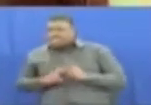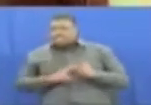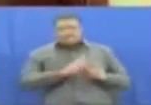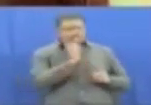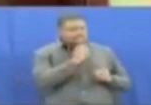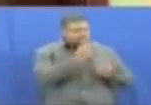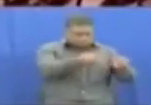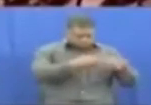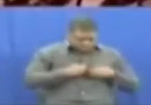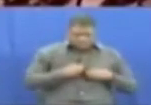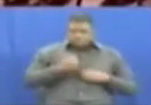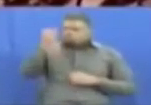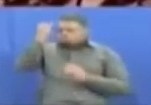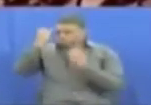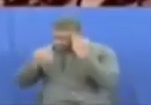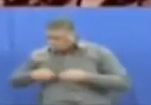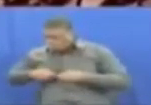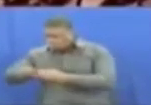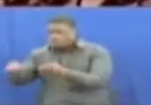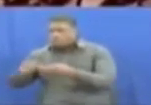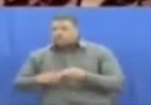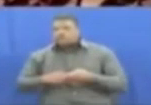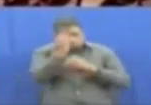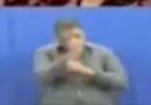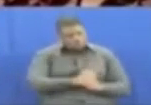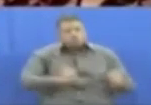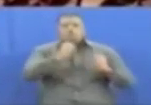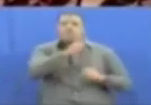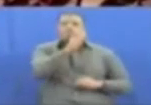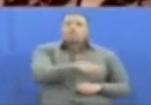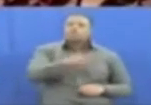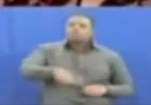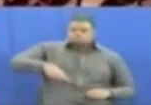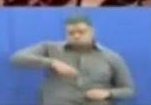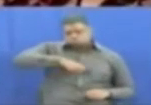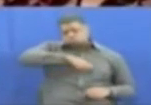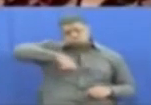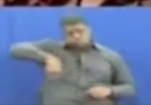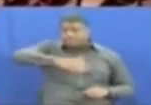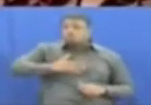tuweze kuokoa wananchi wetu. Kama Marekani dunia ya kwanza